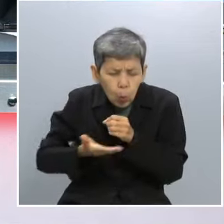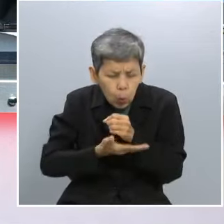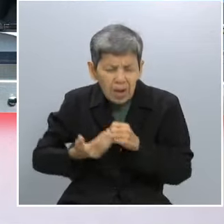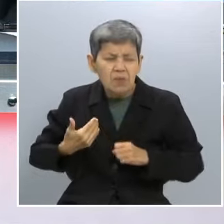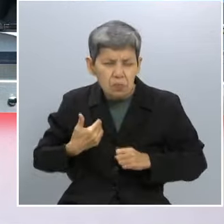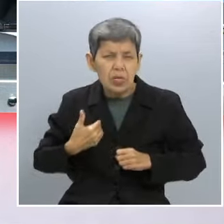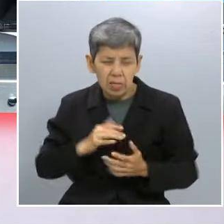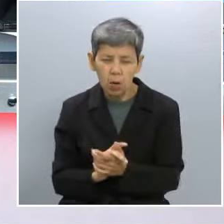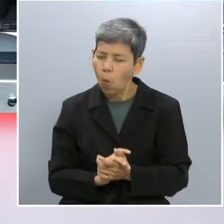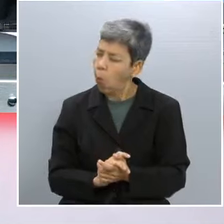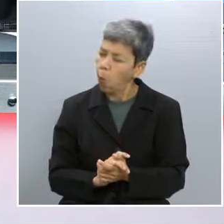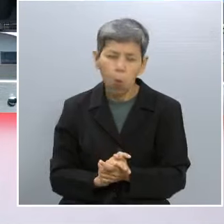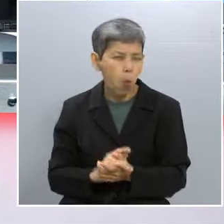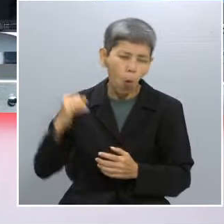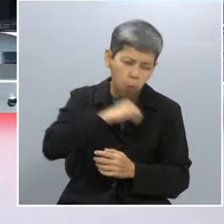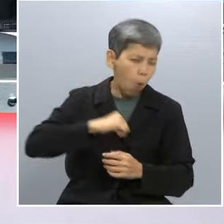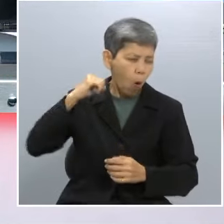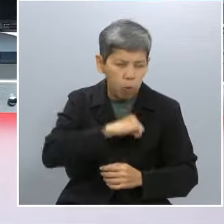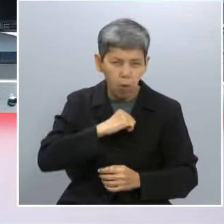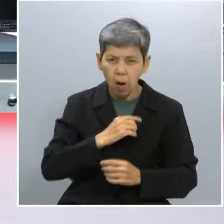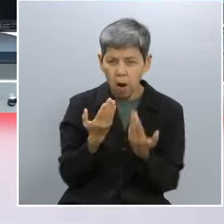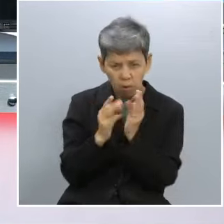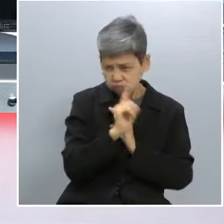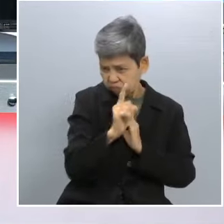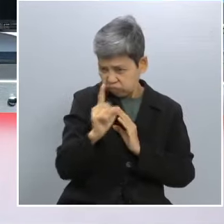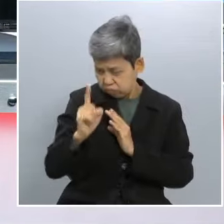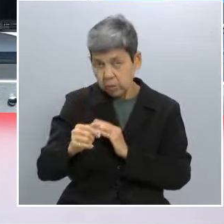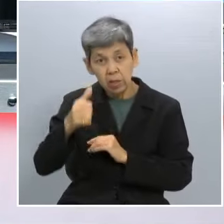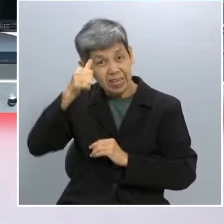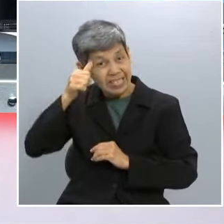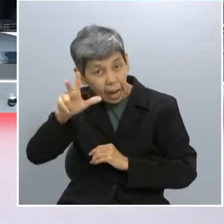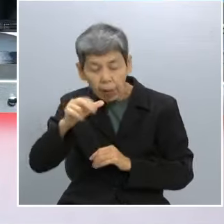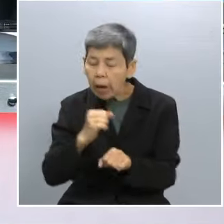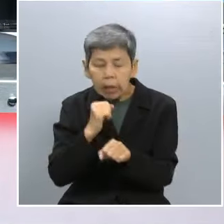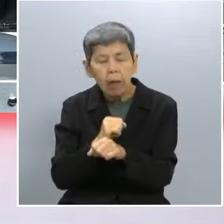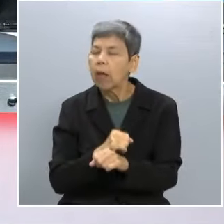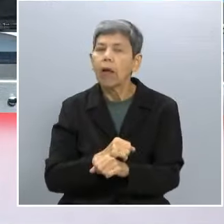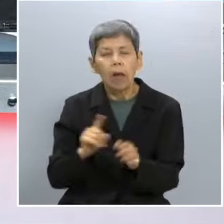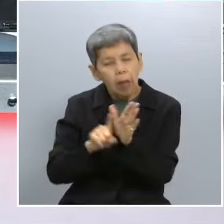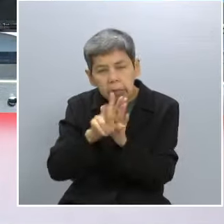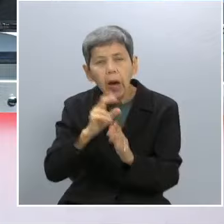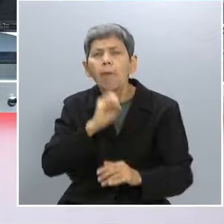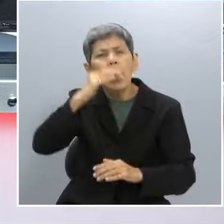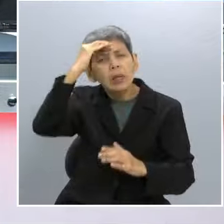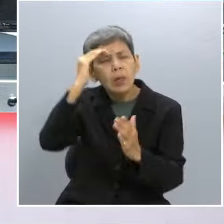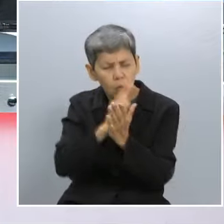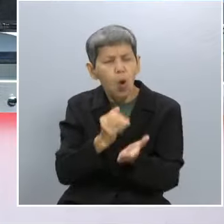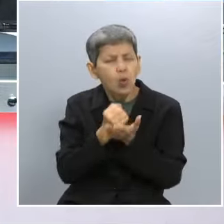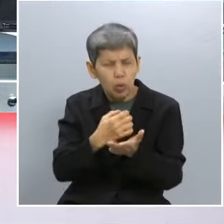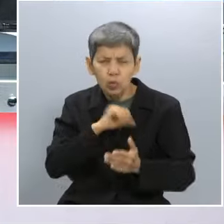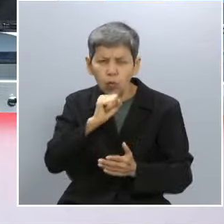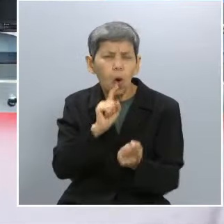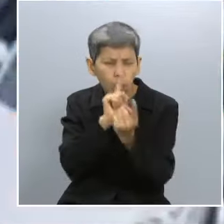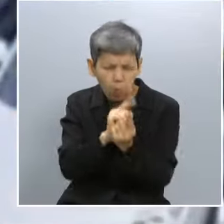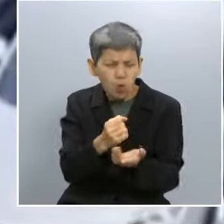กายสาหัสนะครับแล้วยังไปข่มขู่คนในครอบครัวผ่านไป 3ครั้งคดีนี่ไม่คืบนะฮะไปร้องสสในพื้นที่ให้ช่วยเหลือด้วยนะครับท่านผู้ชมครับเอา